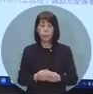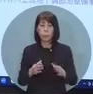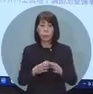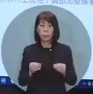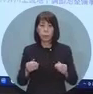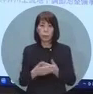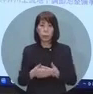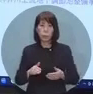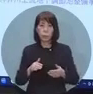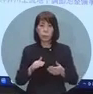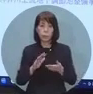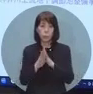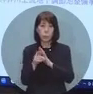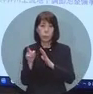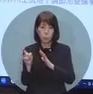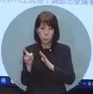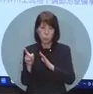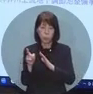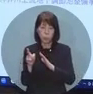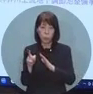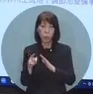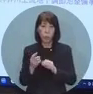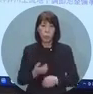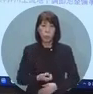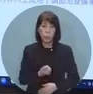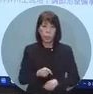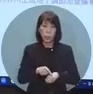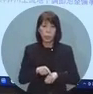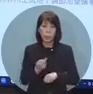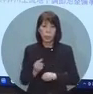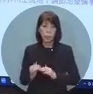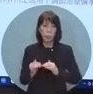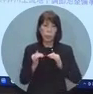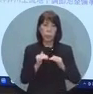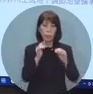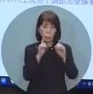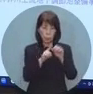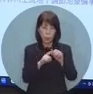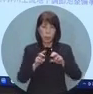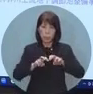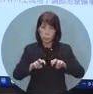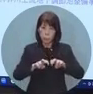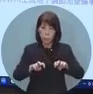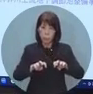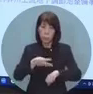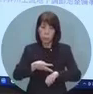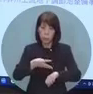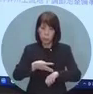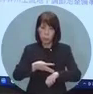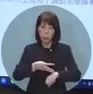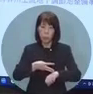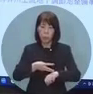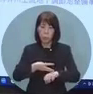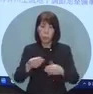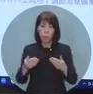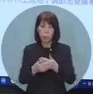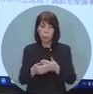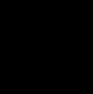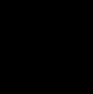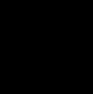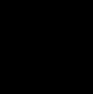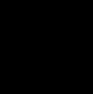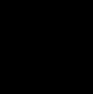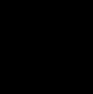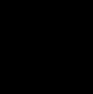所管公共事業の評価の結果の信頼性を一層高める観点からですねえ分析にかかるマニュアルやえ交通指針を出しており